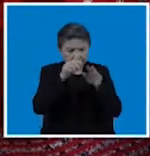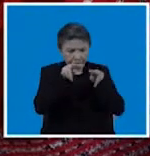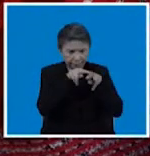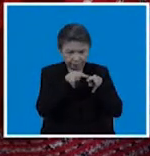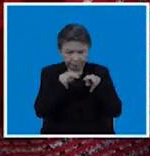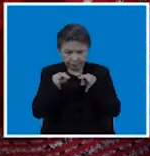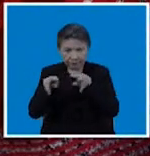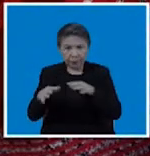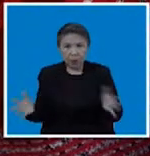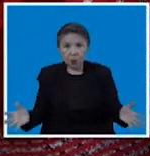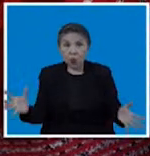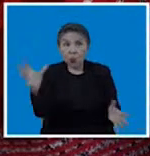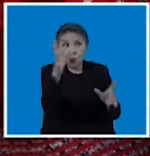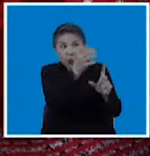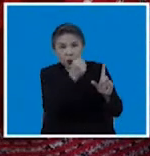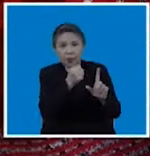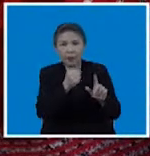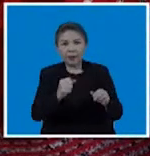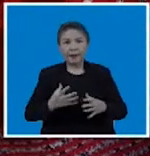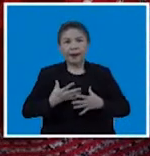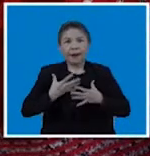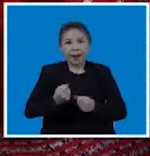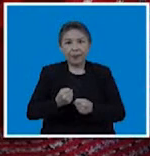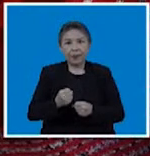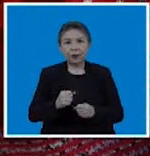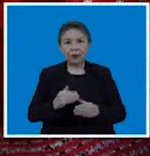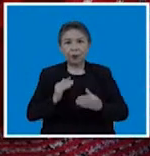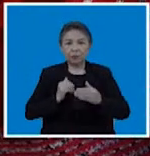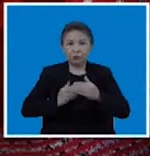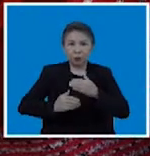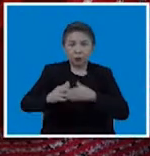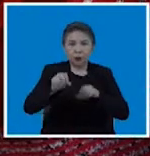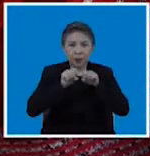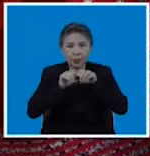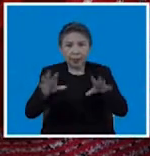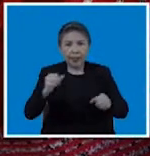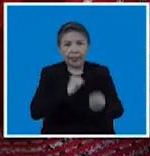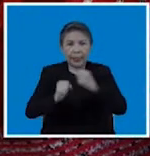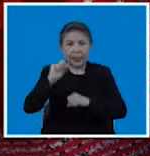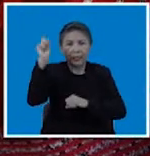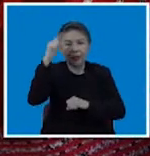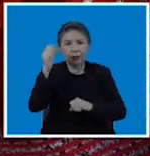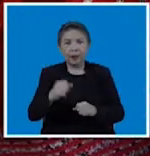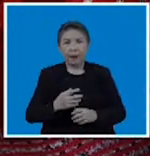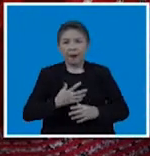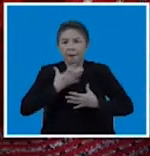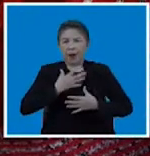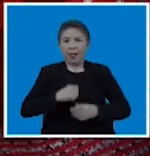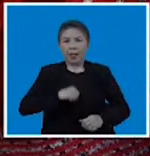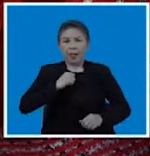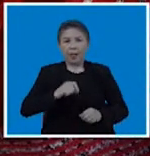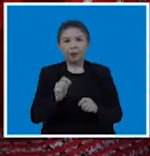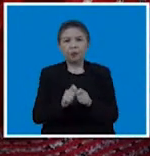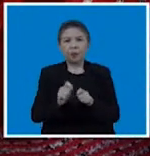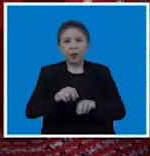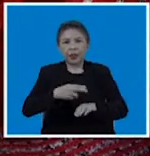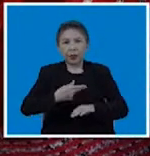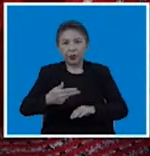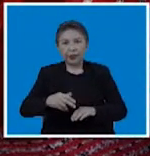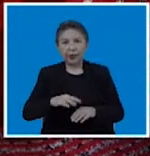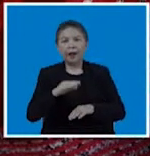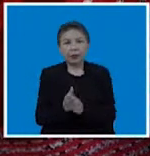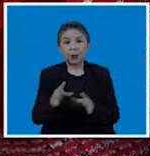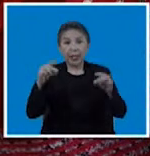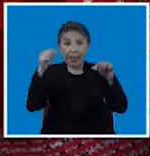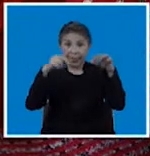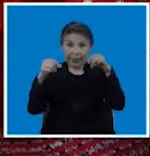kita untuk menggapai tujuan dan harapan untuk meluncurkan Gerakan Nasional Bangga Buatan Indonesia Aroma